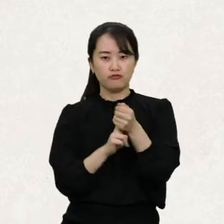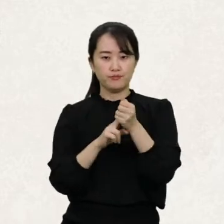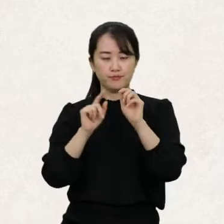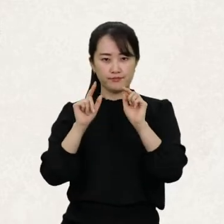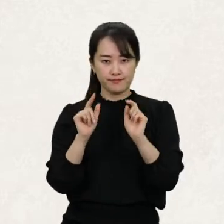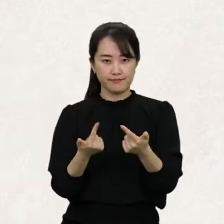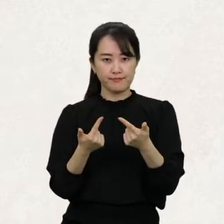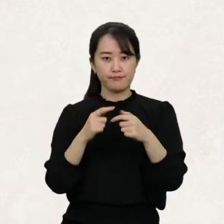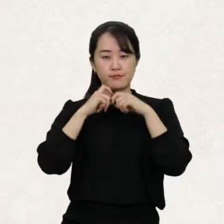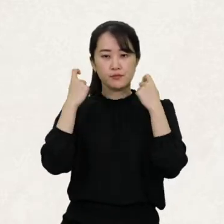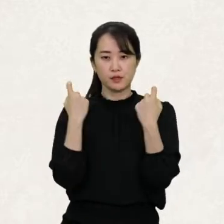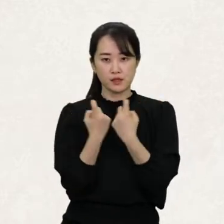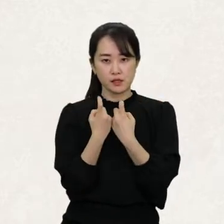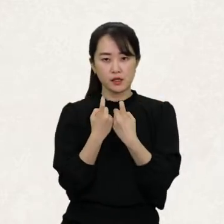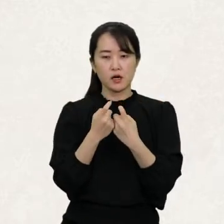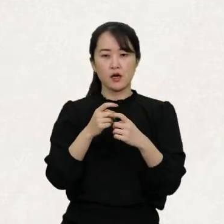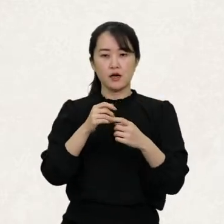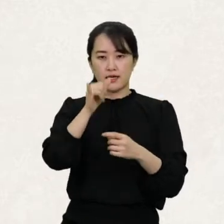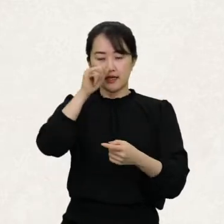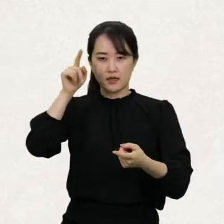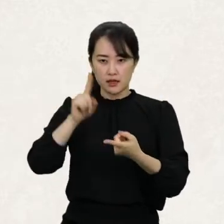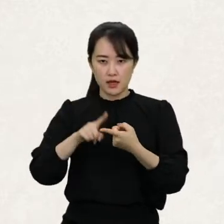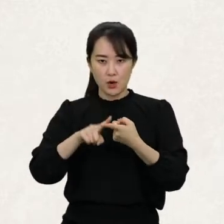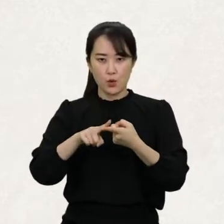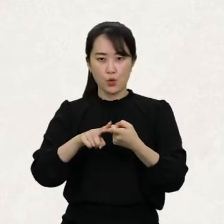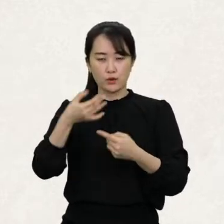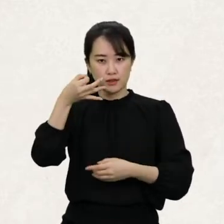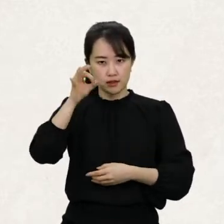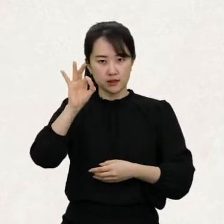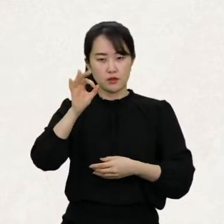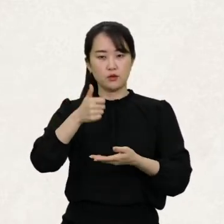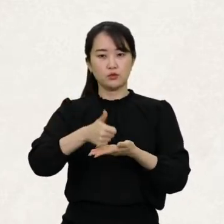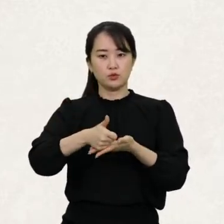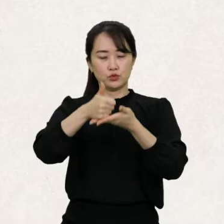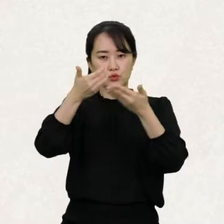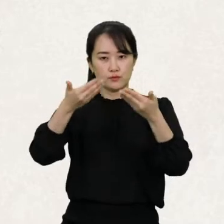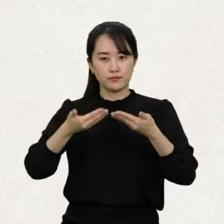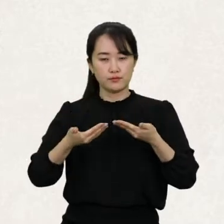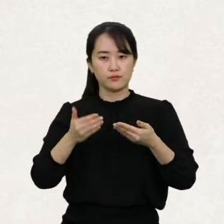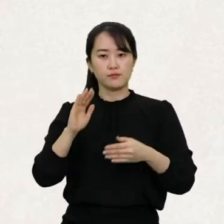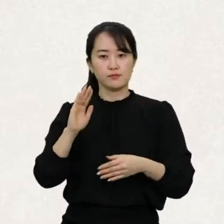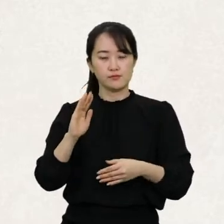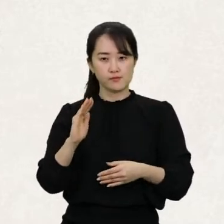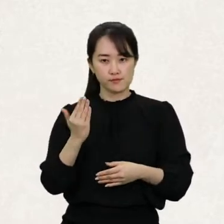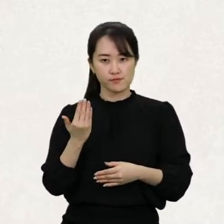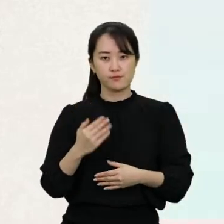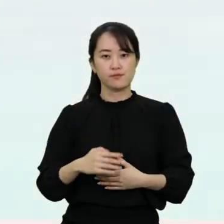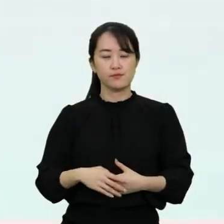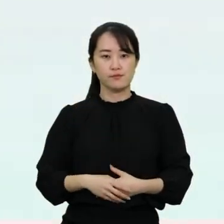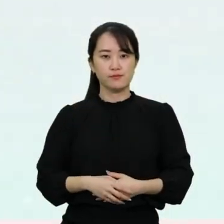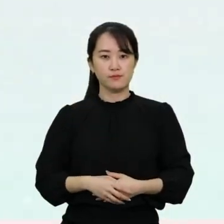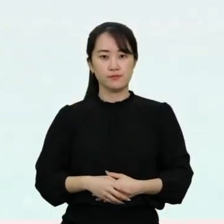않고 개인 고유의 모습으로서 인정받고 존중받아야 한다는 의미가 들어있어요.